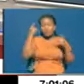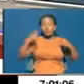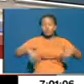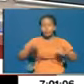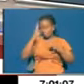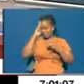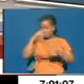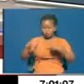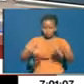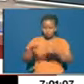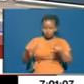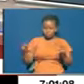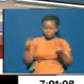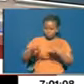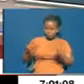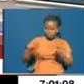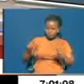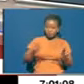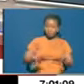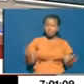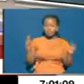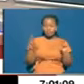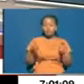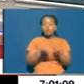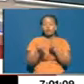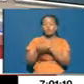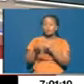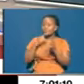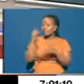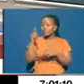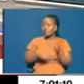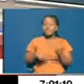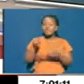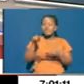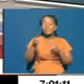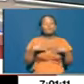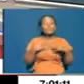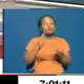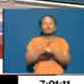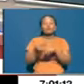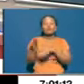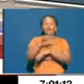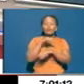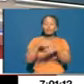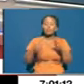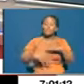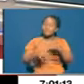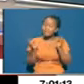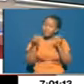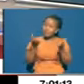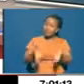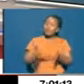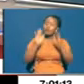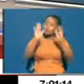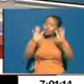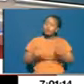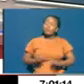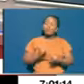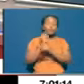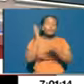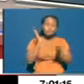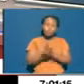Na mahakama ilitoa maagizo hayo ikisema swala hilo limevutia hisia za umma na hivyo basi kuna haja ya kuhakikisha uchunguzi wa